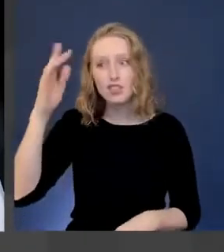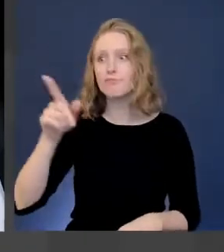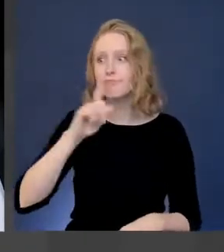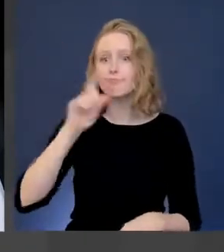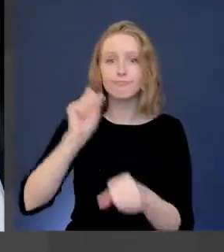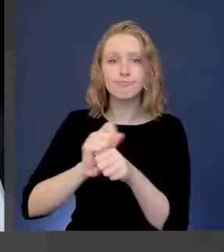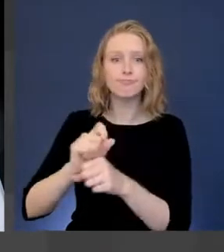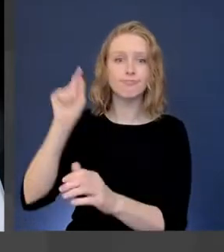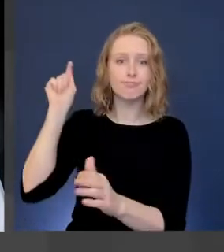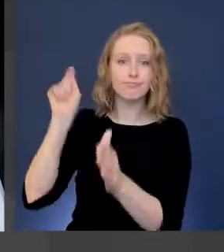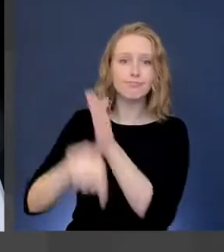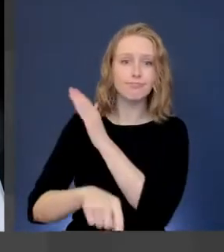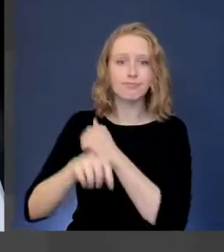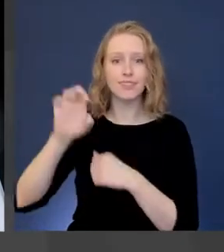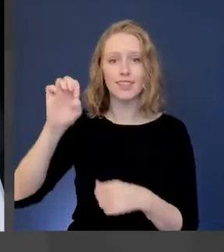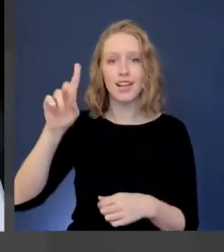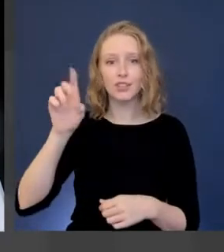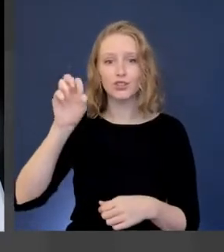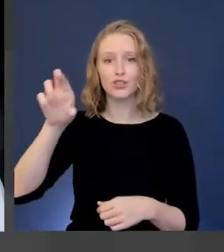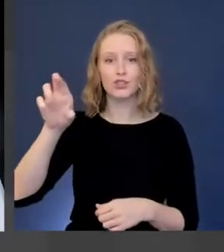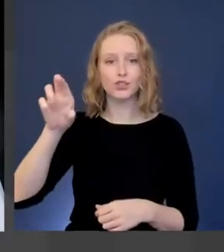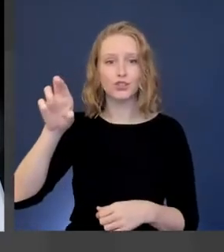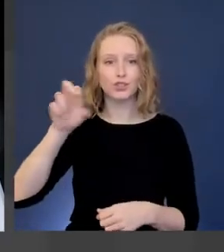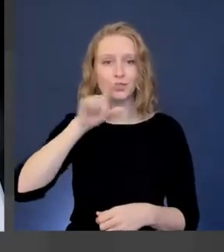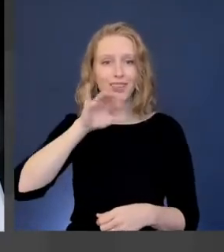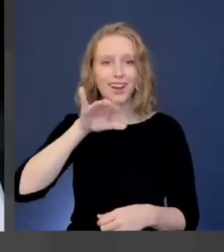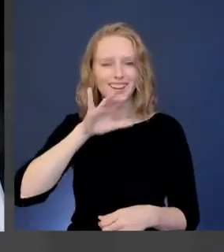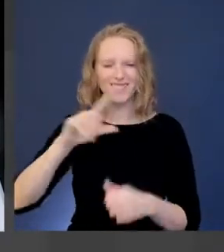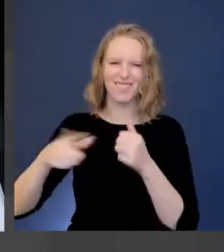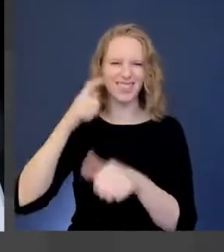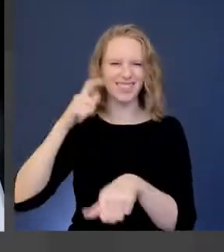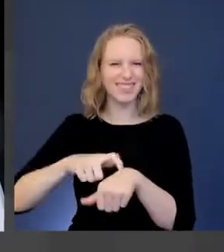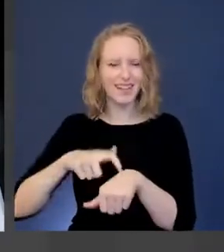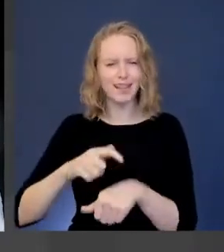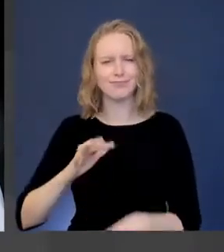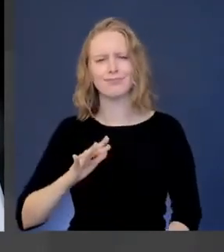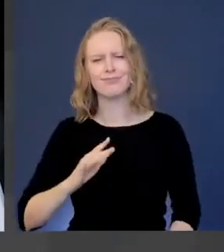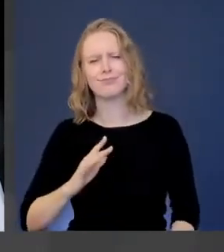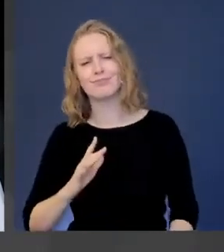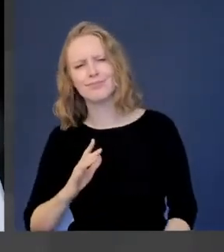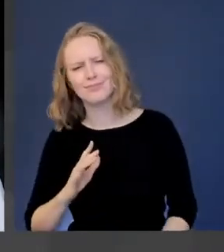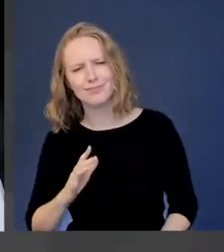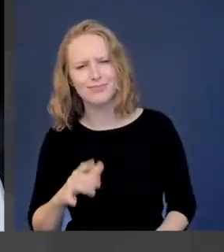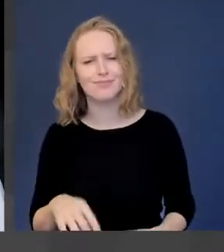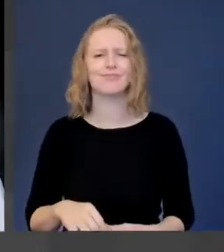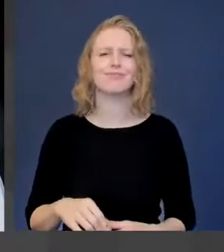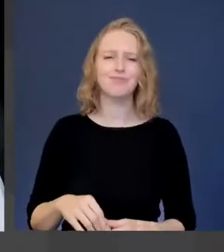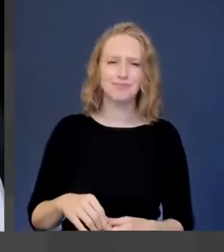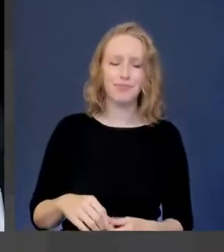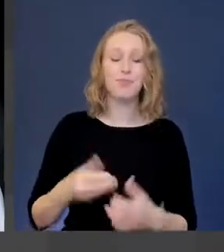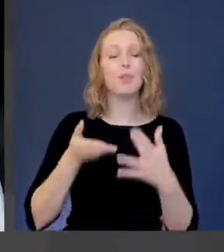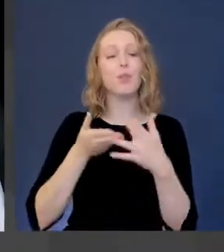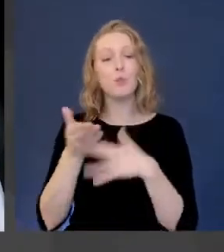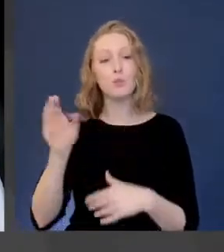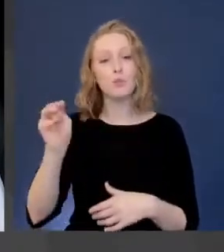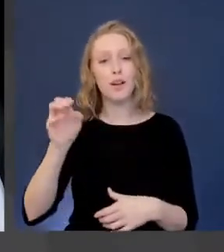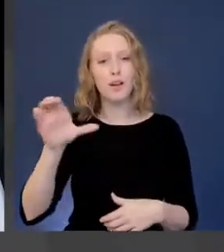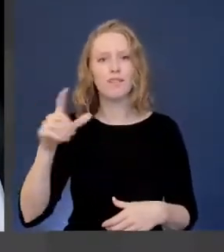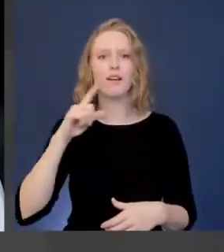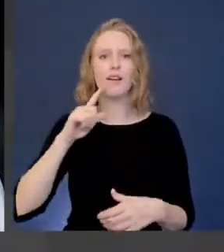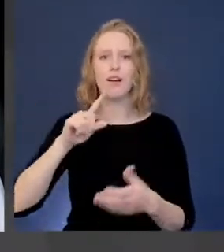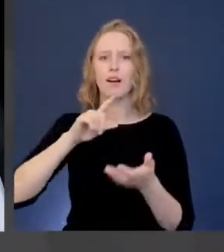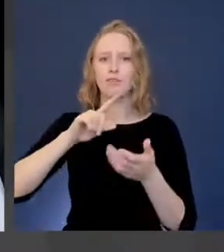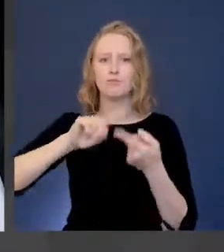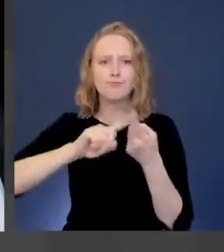ドラゴンを討伐することに成功し、さらにマインクラフトを通じて友達もできま